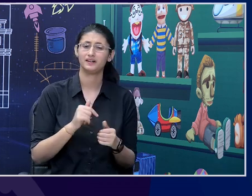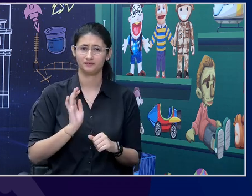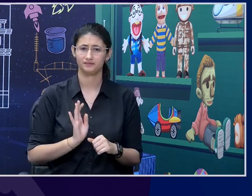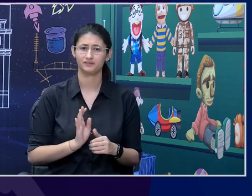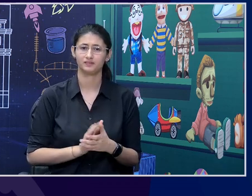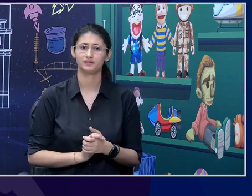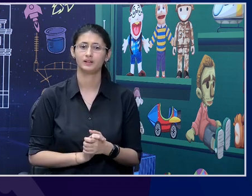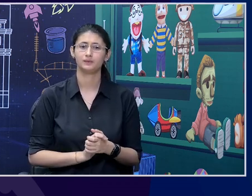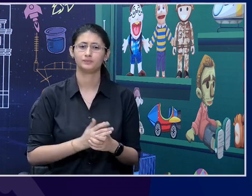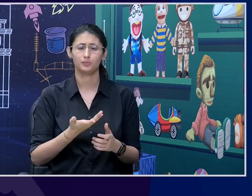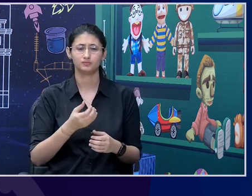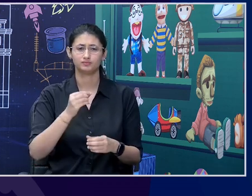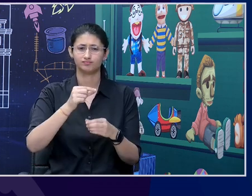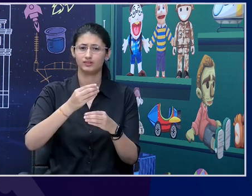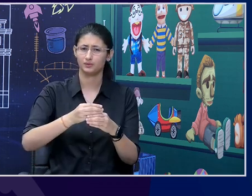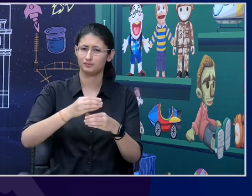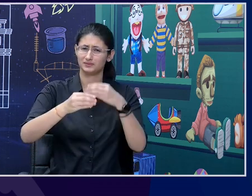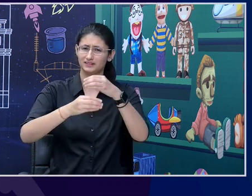सा खेल था जिसको